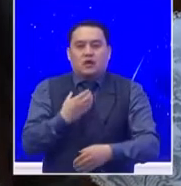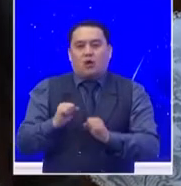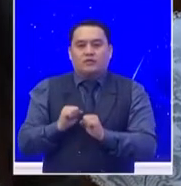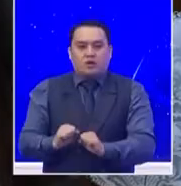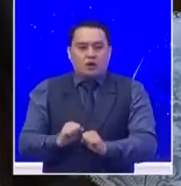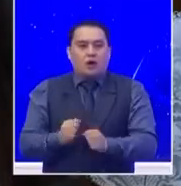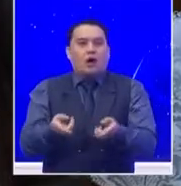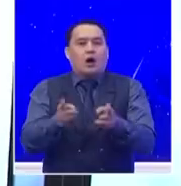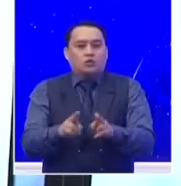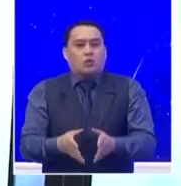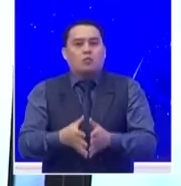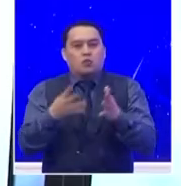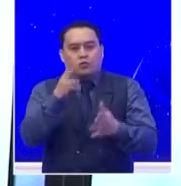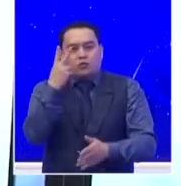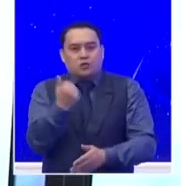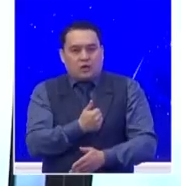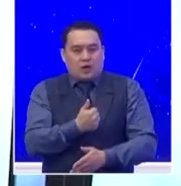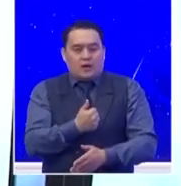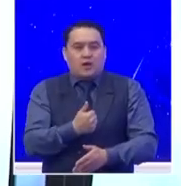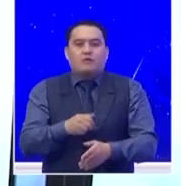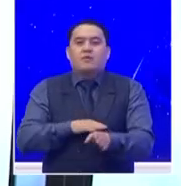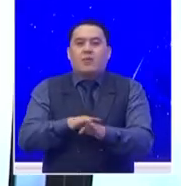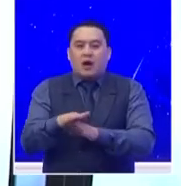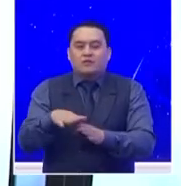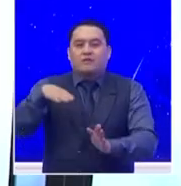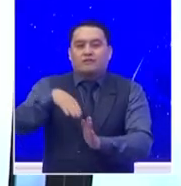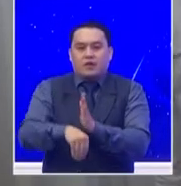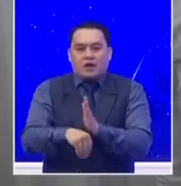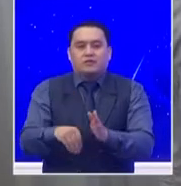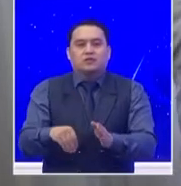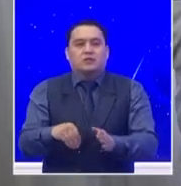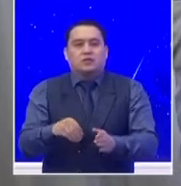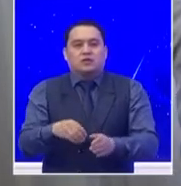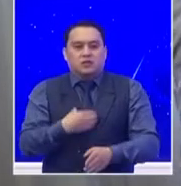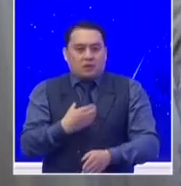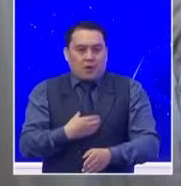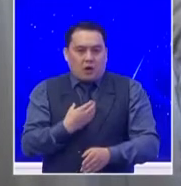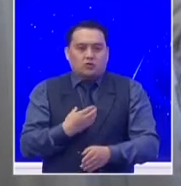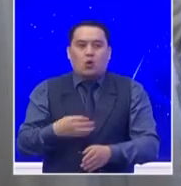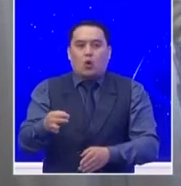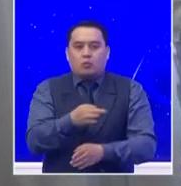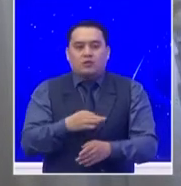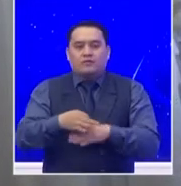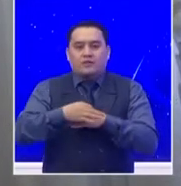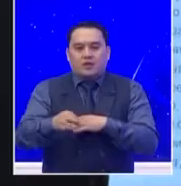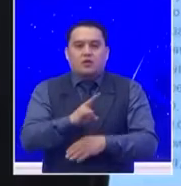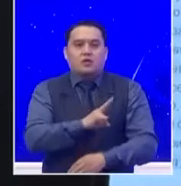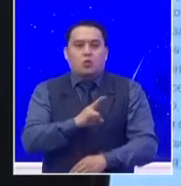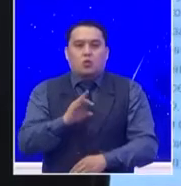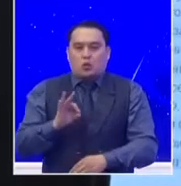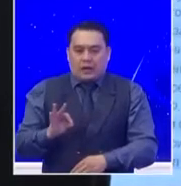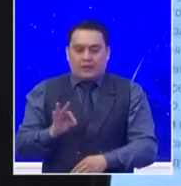У остальных чуть больше 2 недель. О ходе реализации внедрения ОСМС говорили сегодня в стенах областного филиала партии